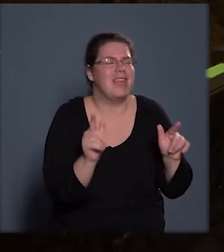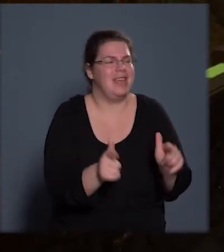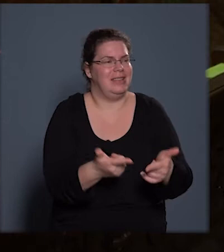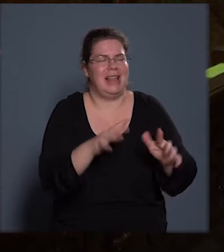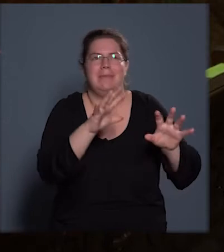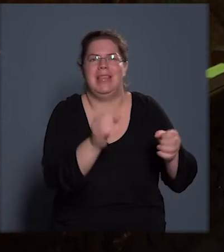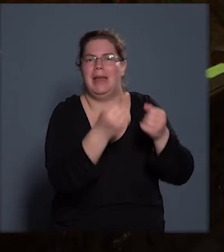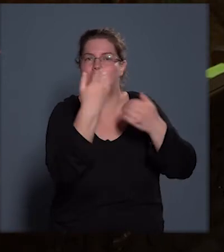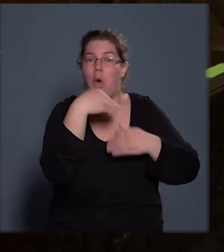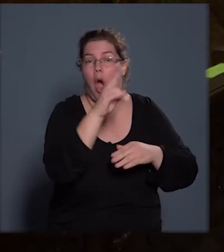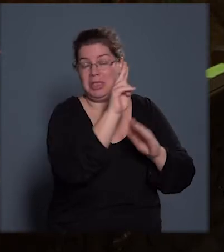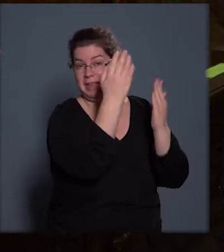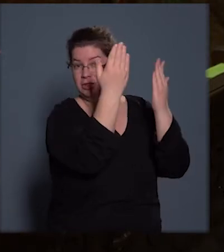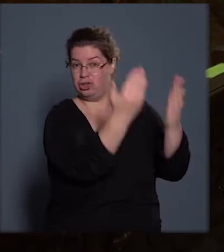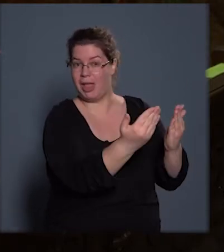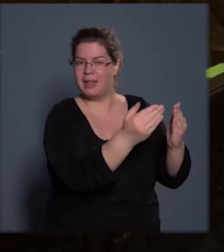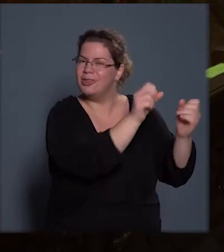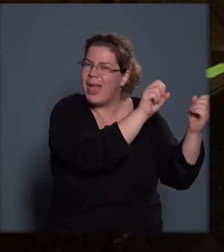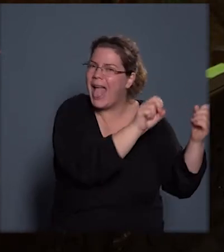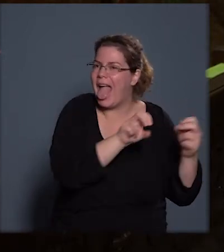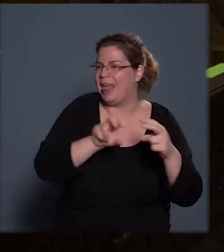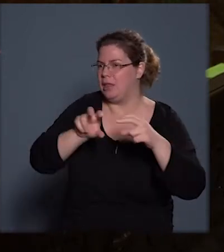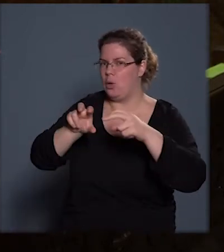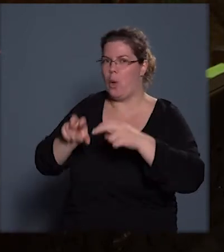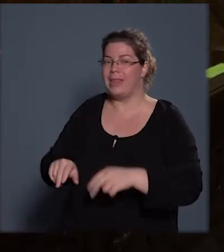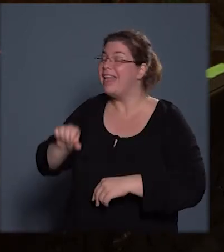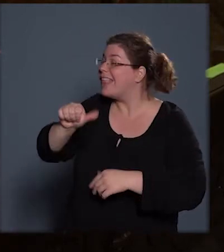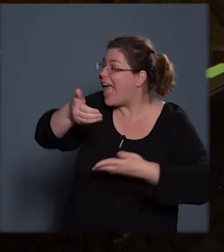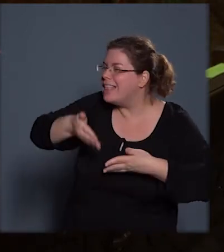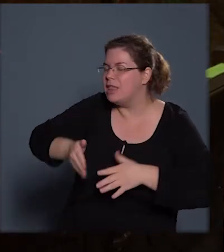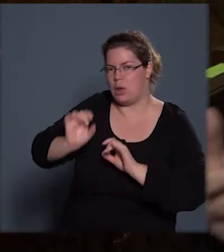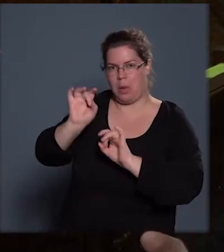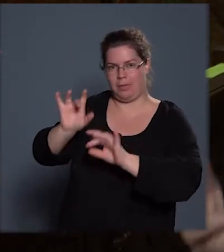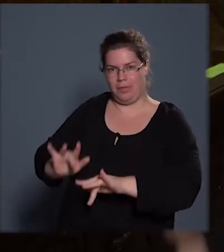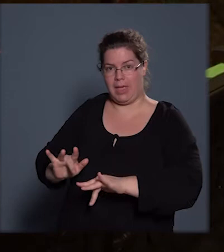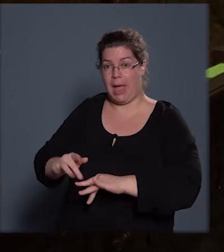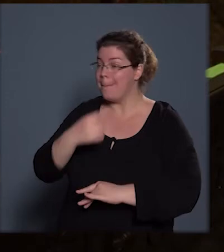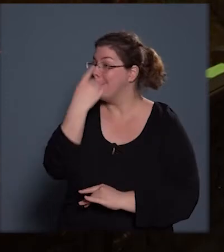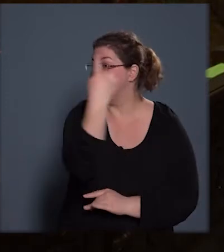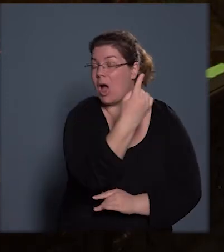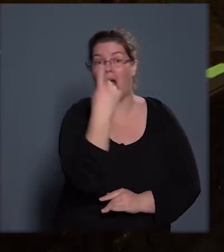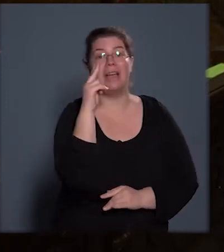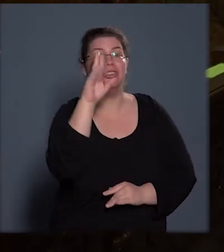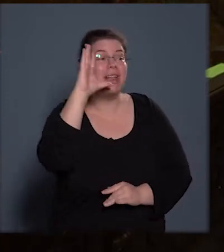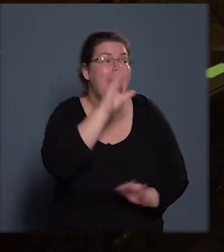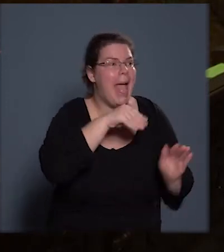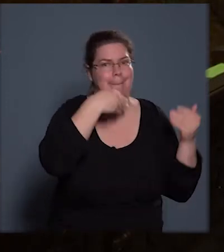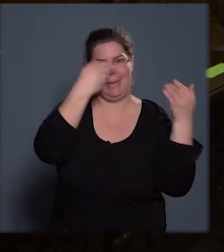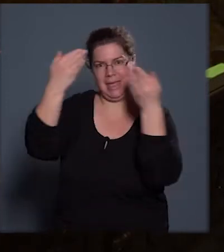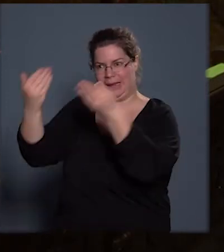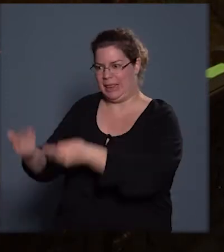teremtő Atyaisten elküldte az egyszülött fiát, maga Isten emberré lett